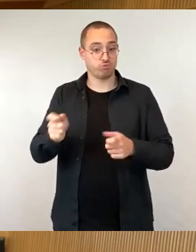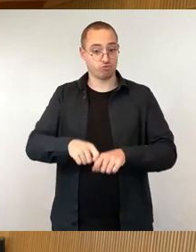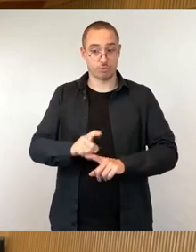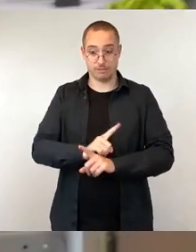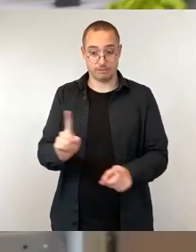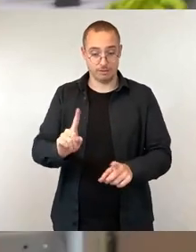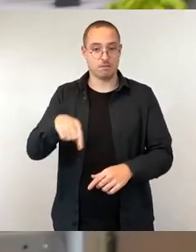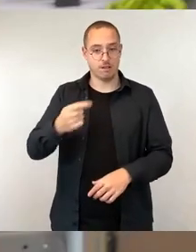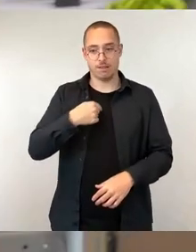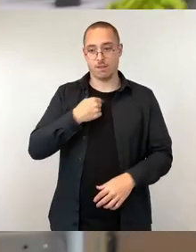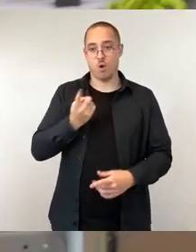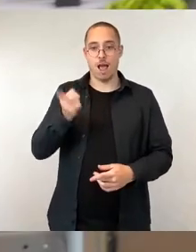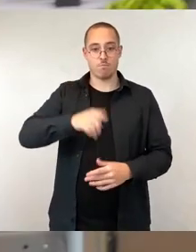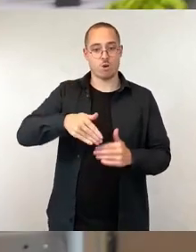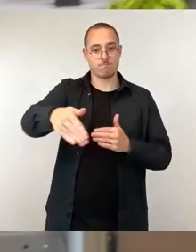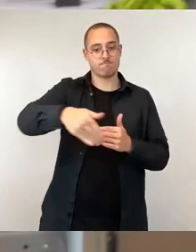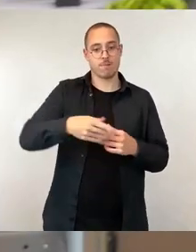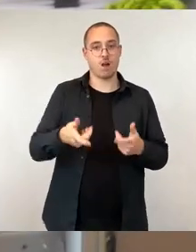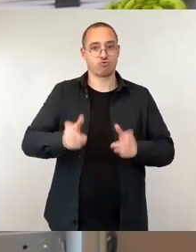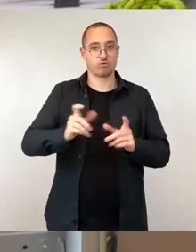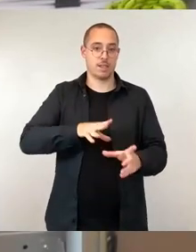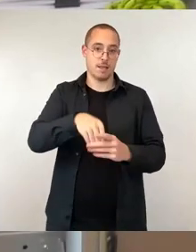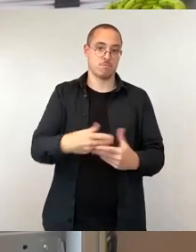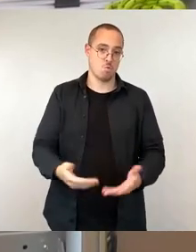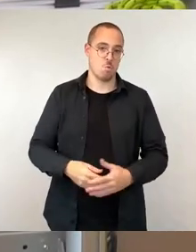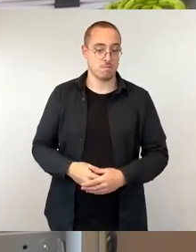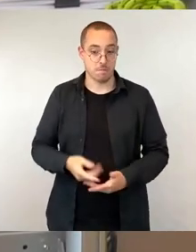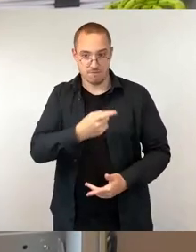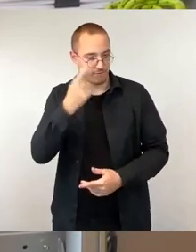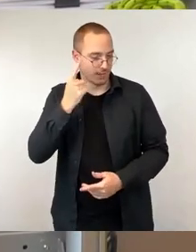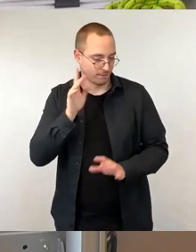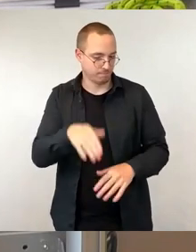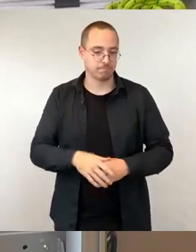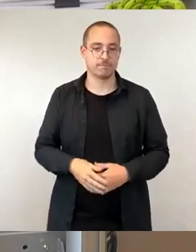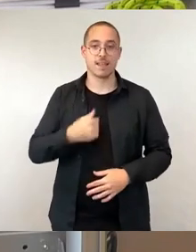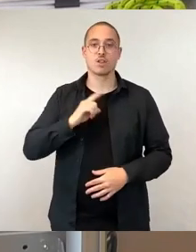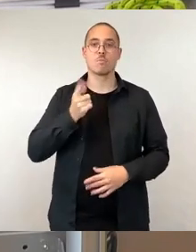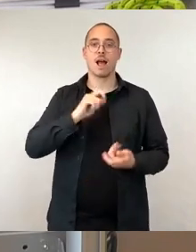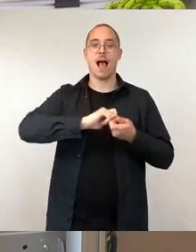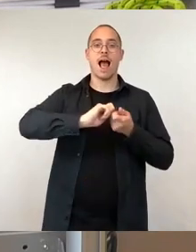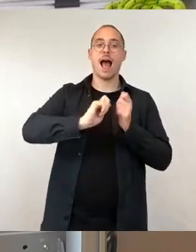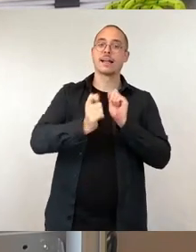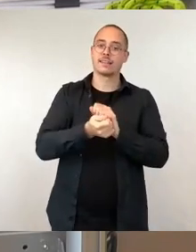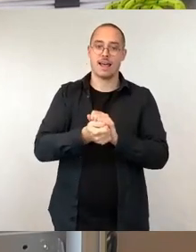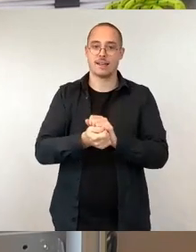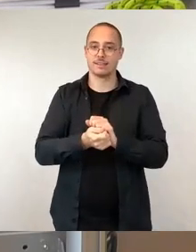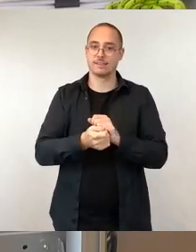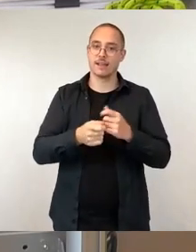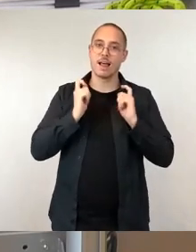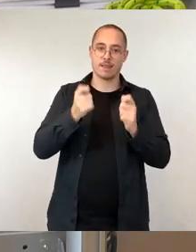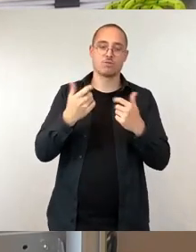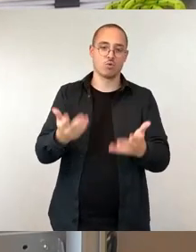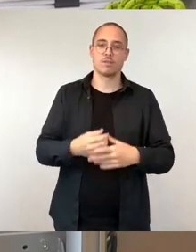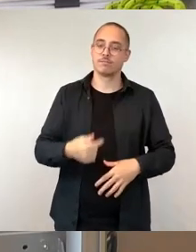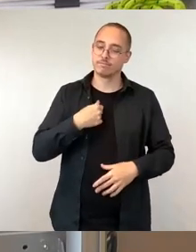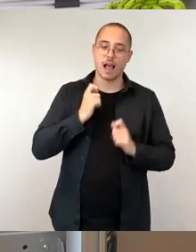Aber ich hab auch noch einen Änderungsantrag. Ich beantrage 7. Das ist das Einfachste. 7 Fraktionen,